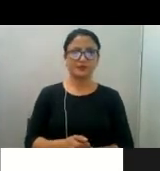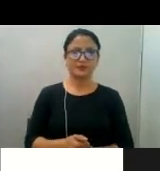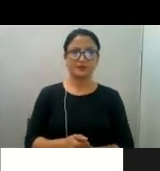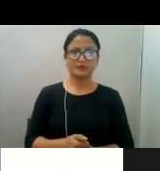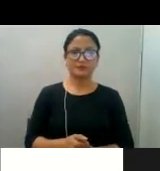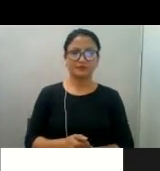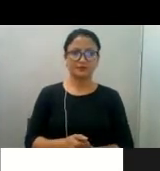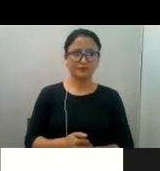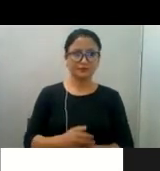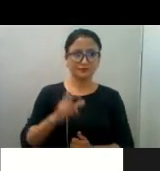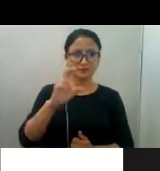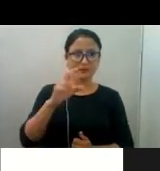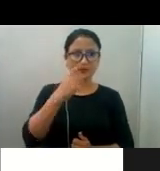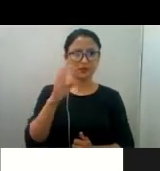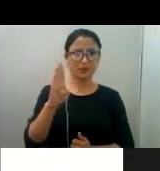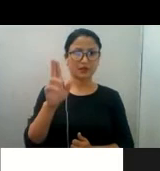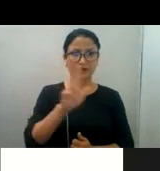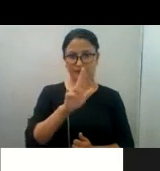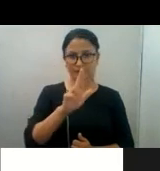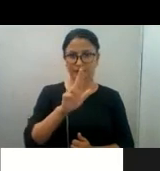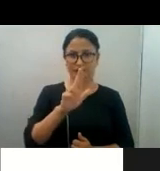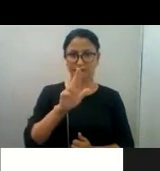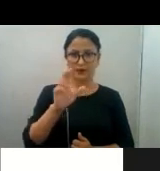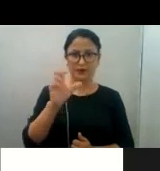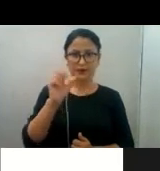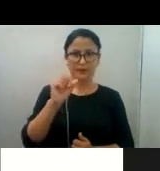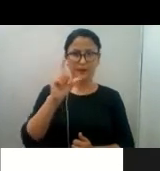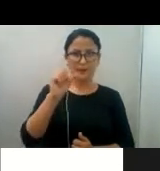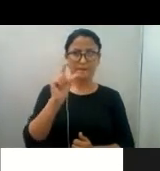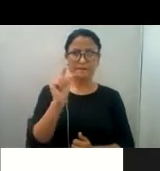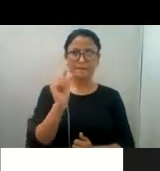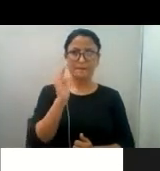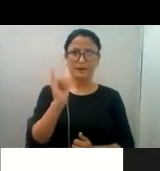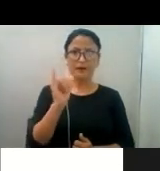देवी पाण्डे म्याम प्रहरी हवलदार देवी पाण्डे म्याम